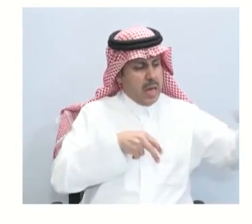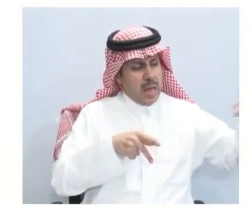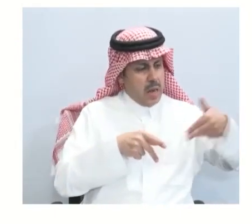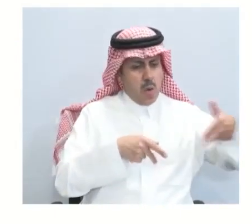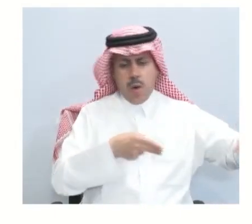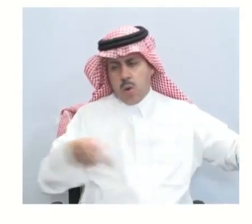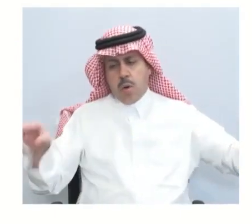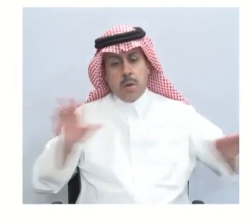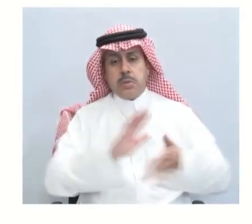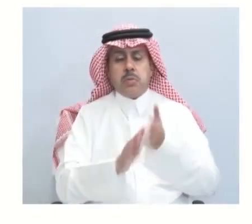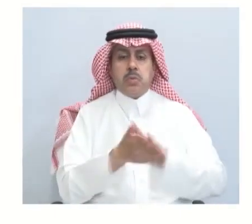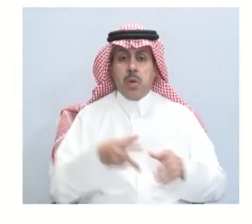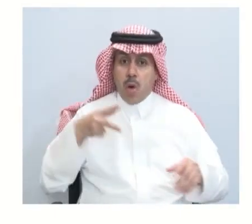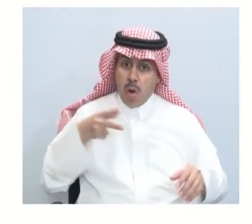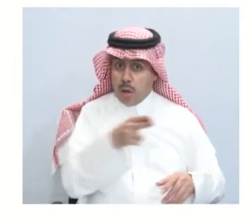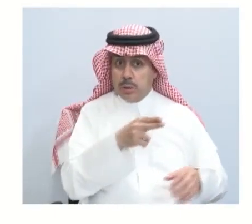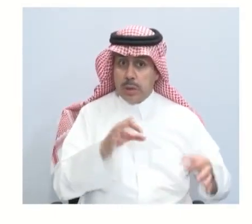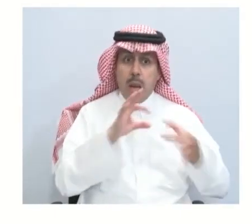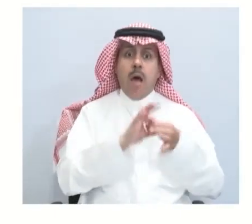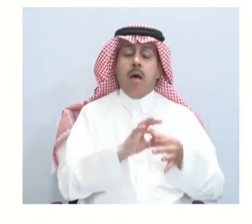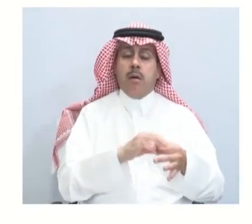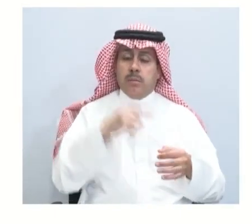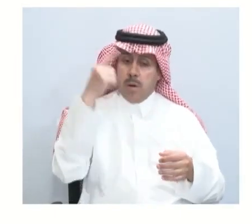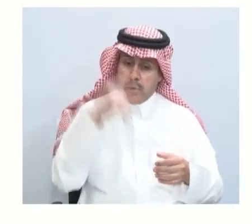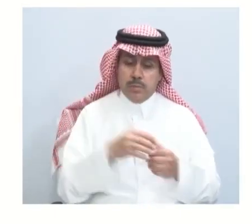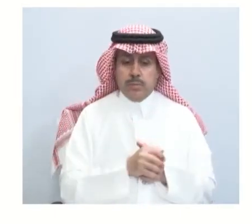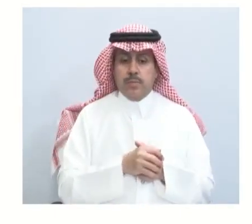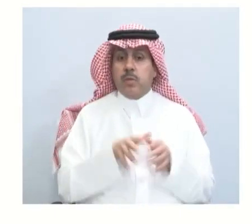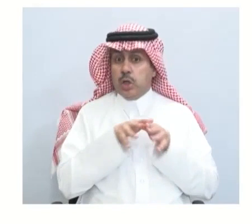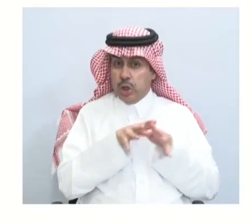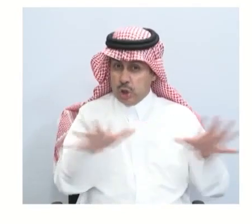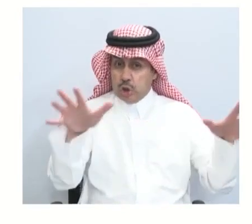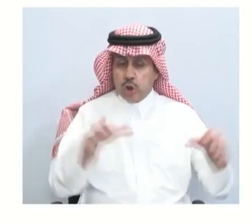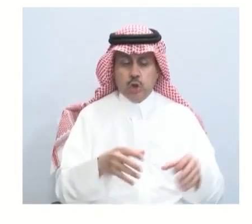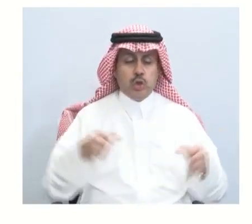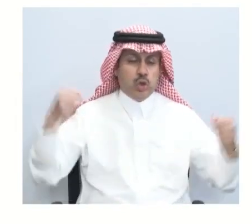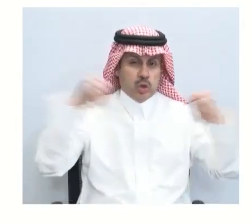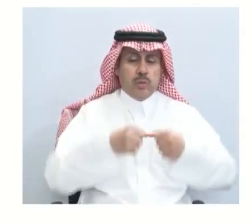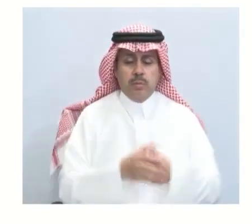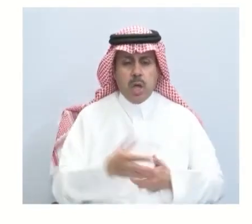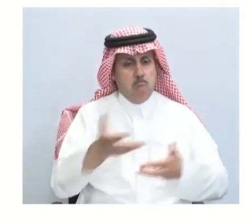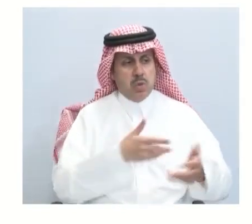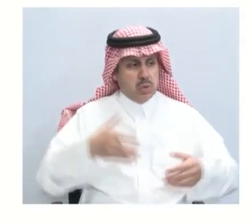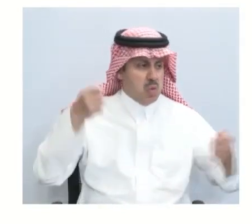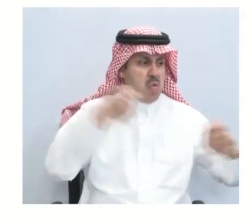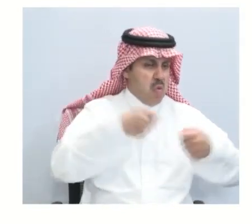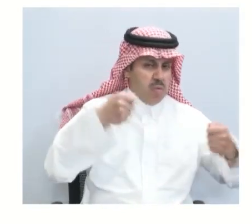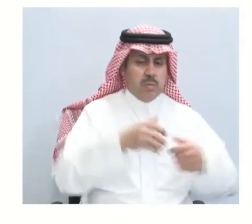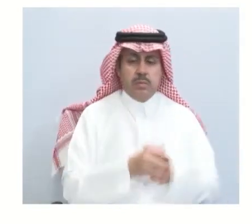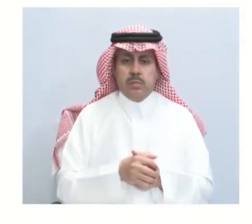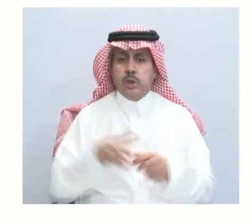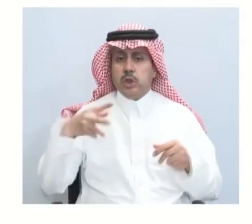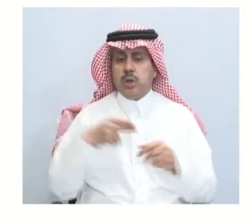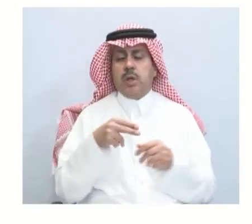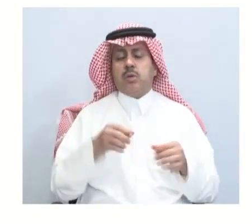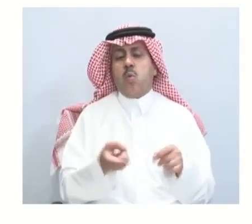المسلمين ومن اشد ما يذكي العداوه ويرث الشقاق بين افراد المجتمع الجدال والمنافسه فانها عين التدابر والتقاطع